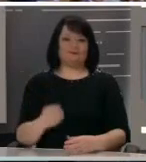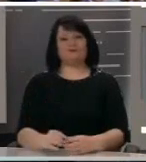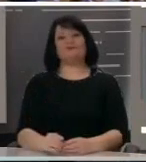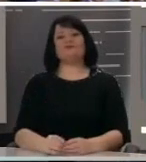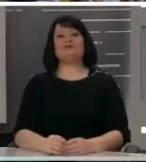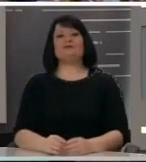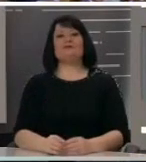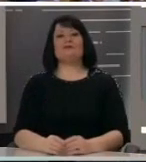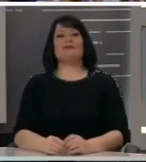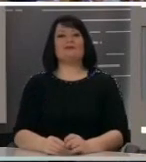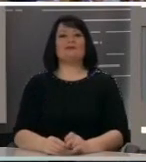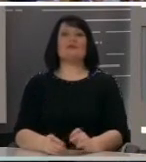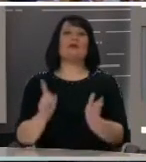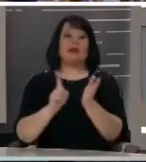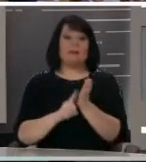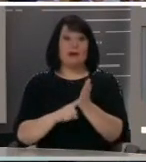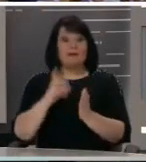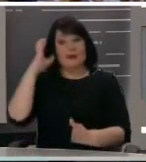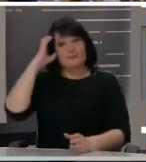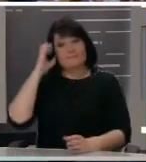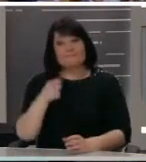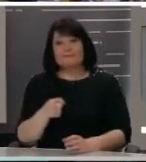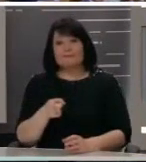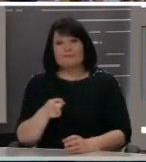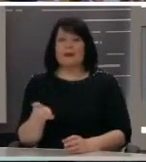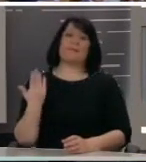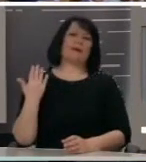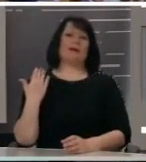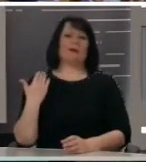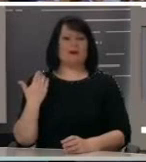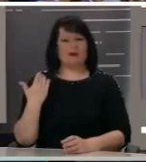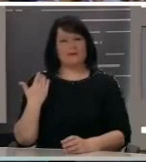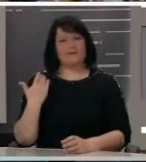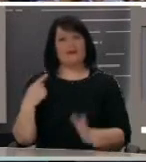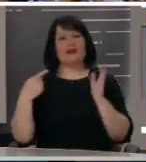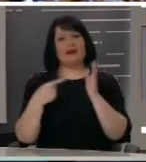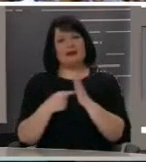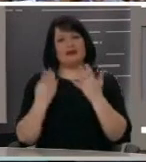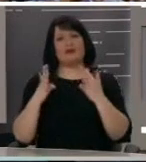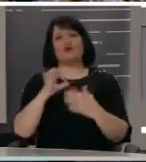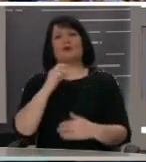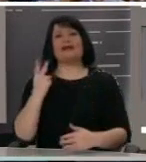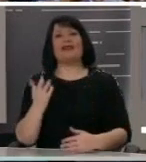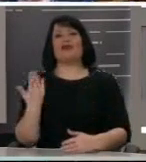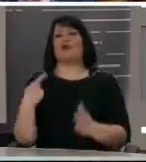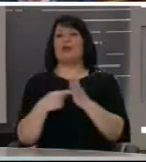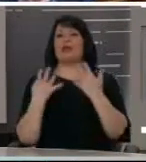Θα πρέπει όμως να πούμε εδώ, να θυμίσουμε ότι πριν το 1952, το